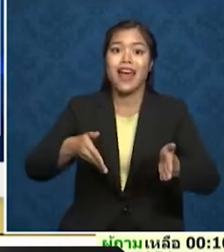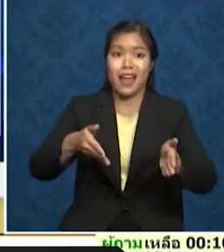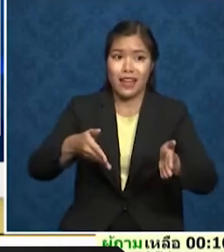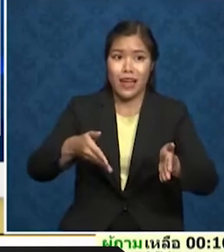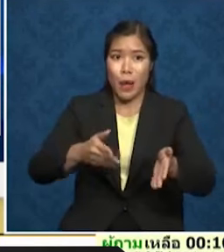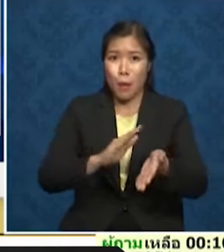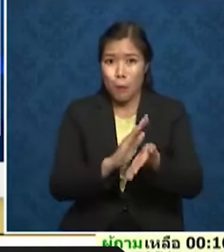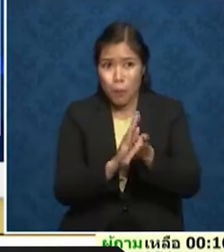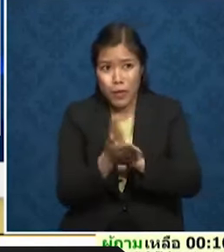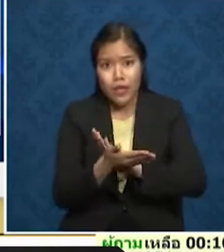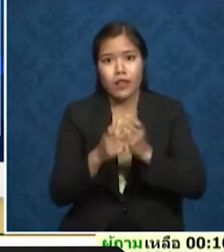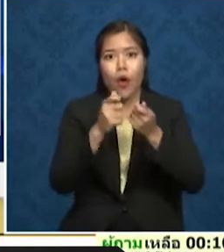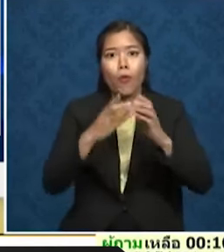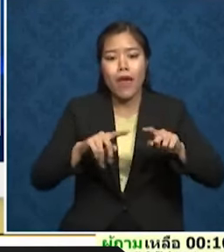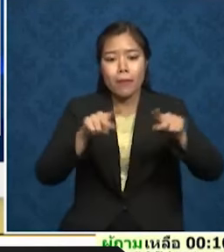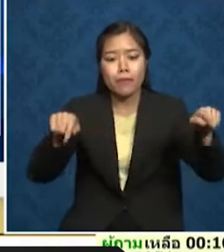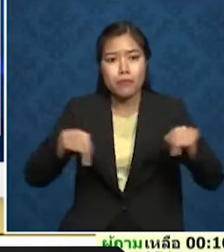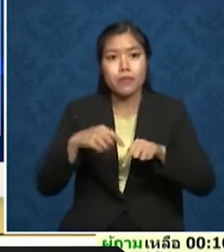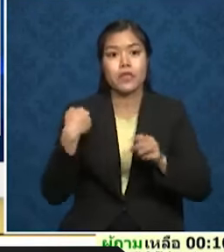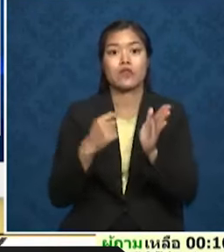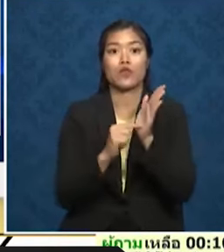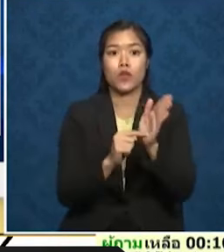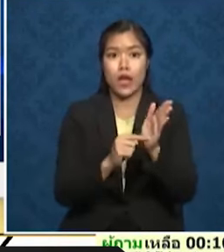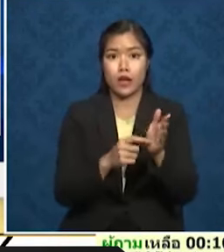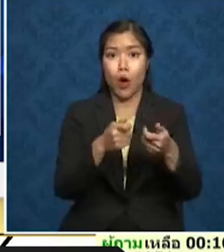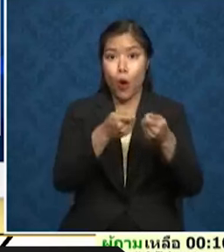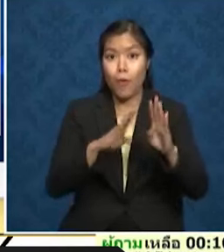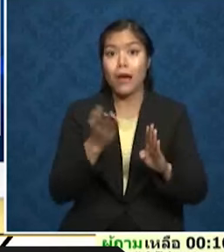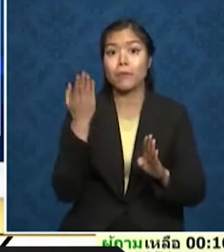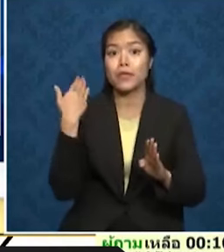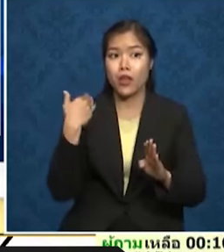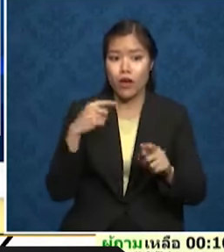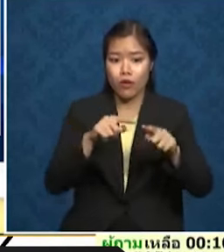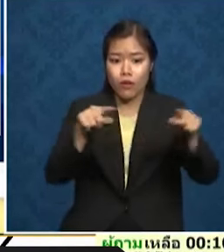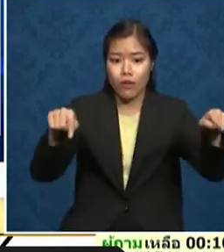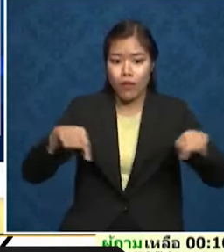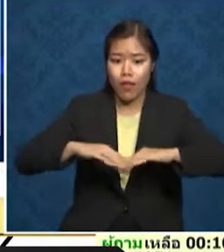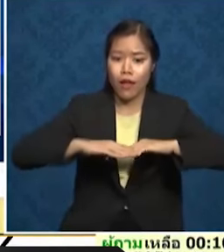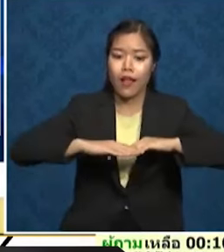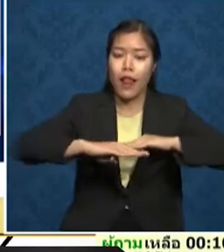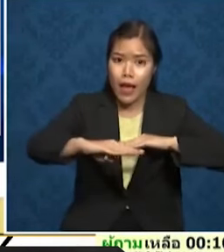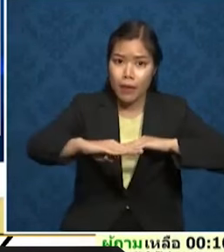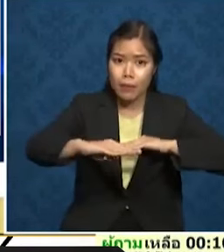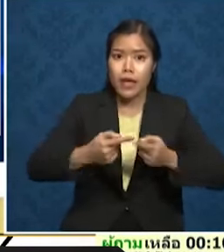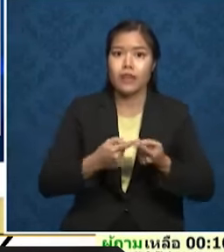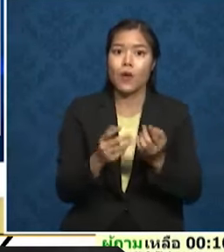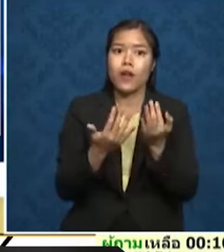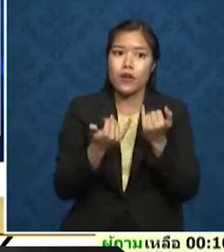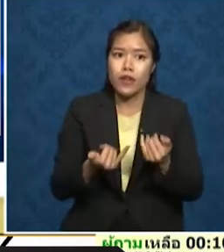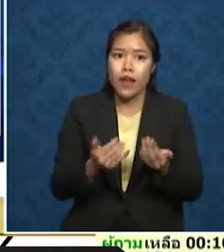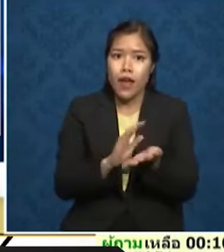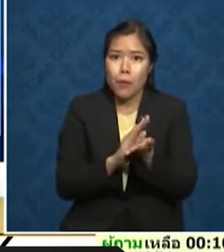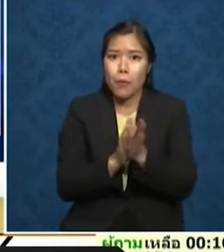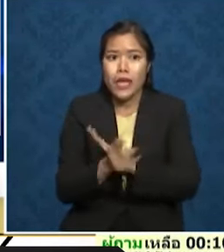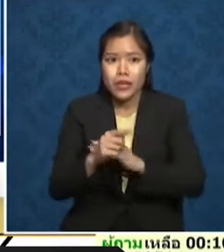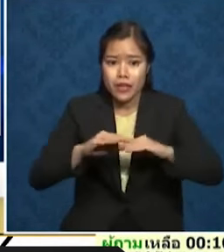ของการออกแบบตัวอย่างเช่นนะคะแบบก่อสร้างเดิมที่พื้นที่มีลักษณะพื้นที่ราบแต่ปัจจุบันสภาพเปลี่ยนเป็น